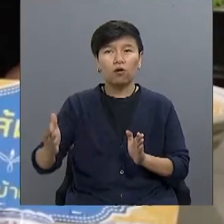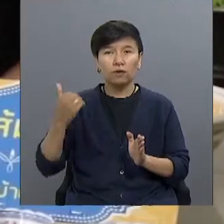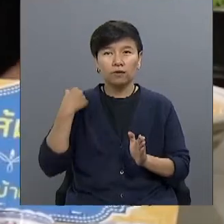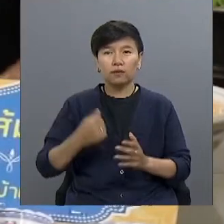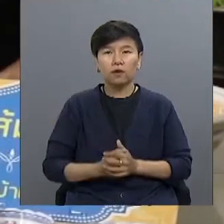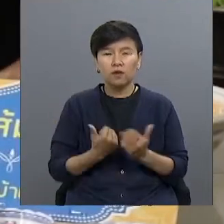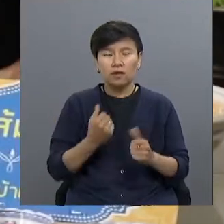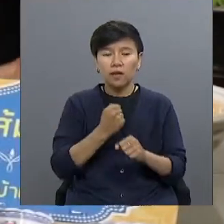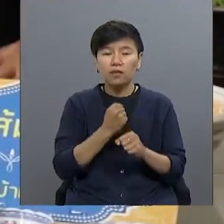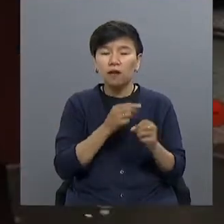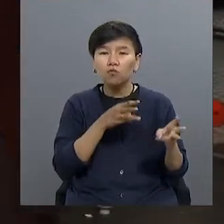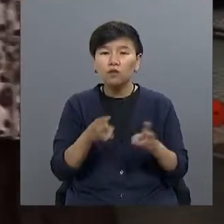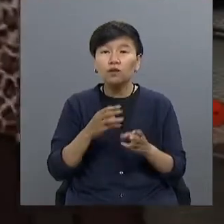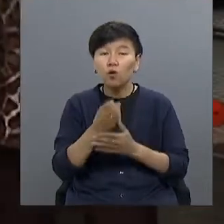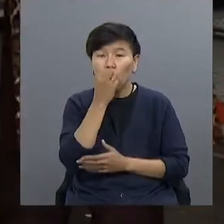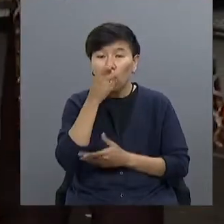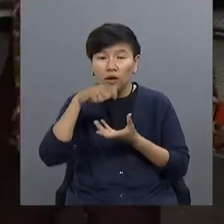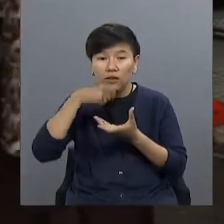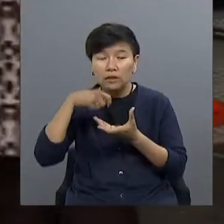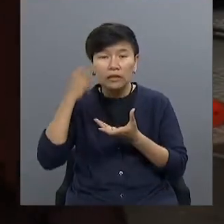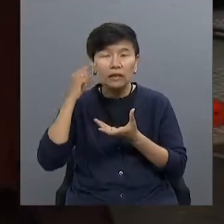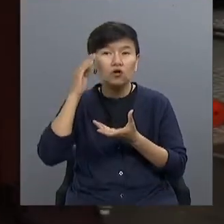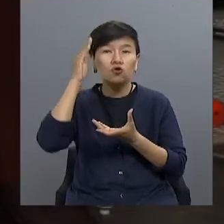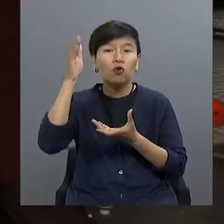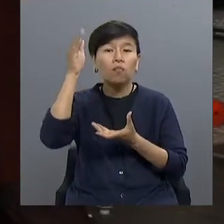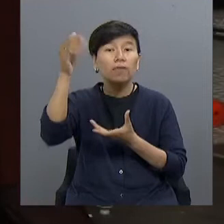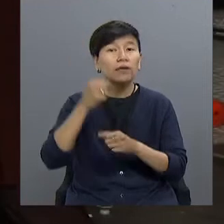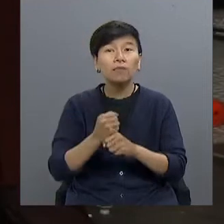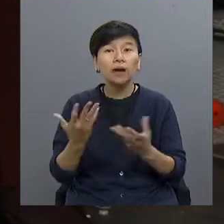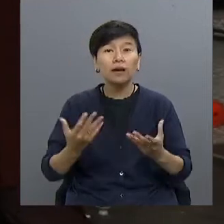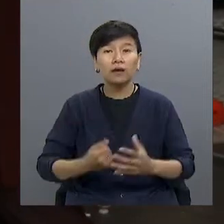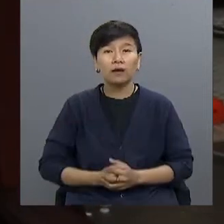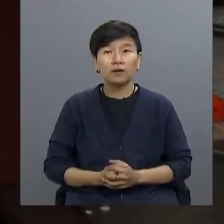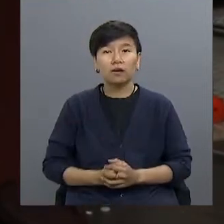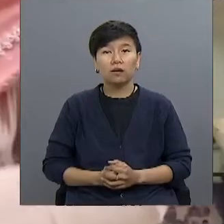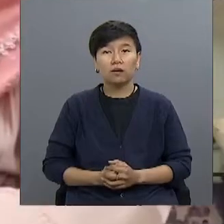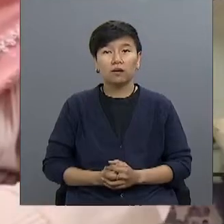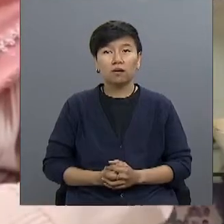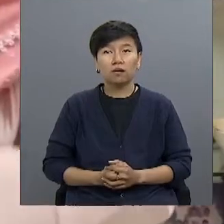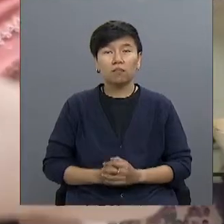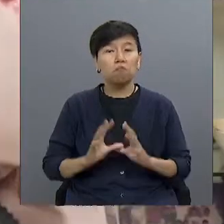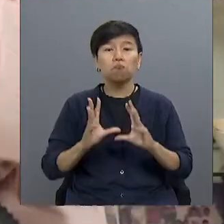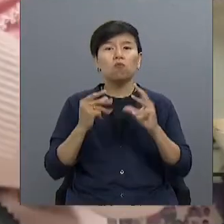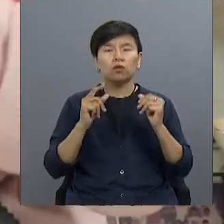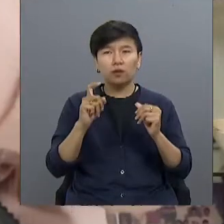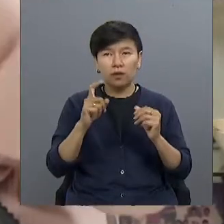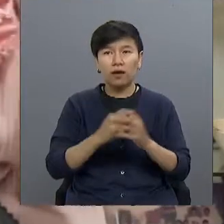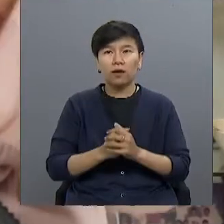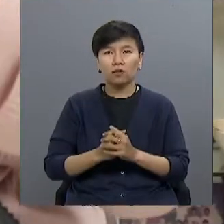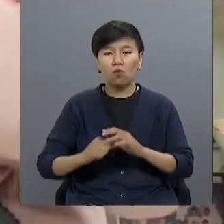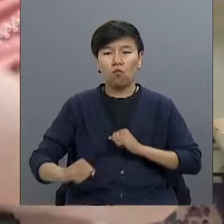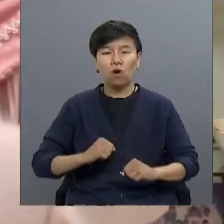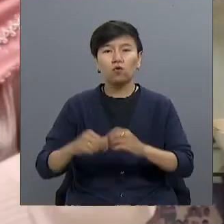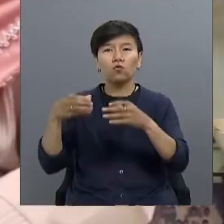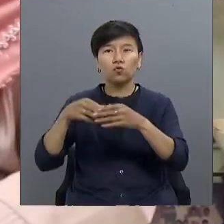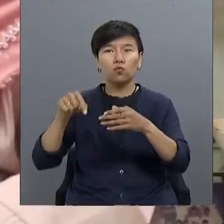ราก็ทำให้ทานกันแต่ตอนนี้ต่อไปเนี่ยเวลานั้นปุ๊บมันจะไม่มีให้แล้วถ้าเด็กต่อไปรุ่นใหม่เนี่ย